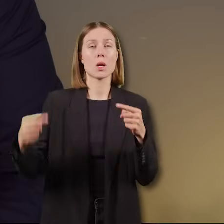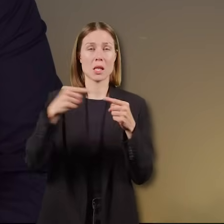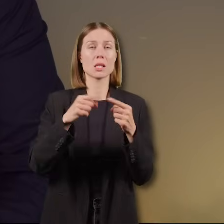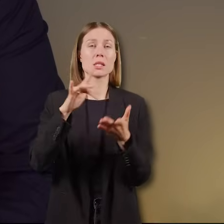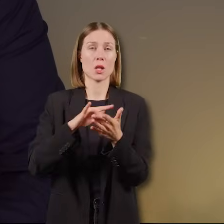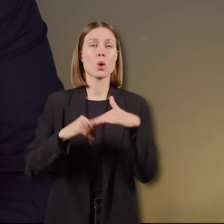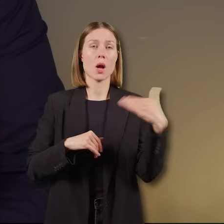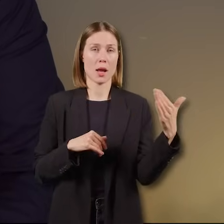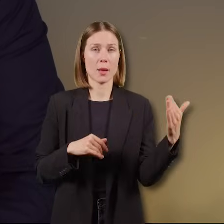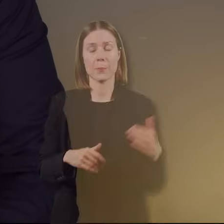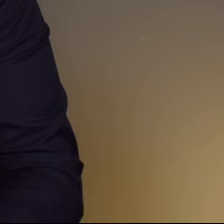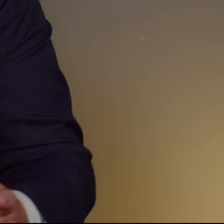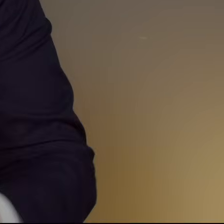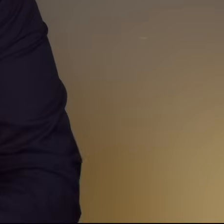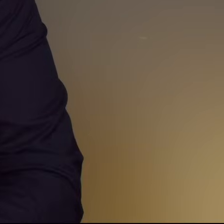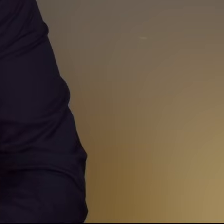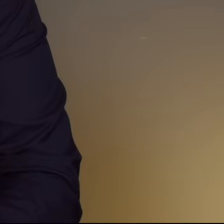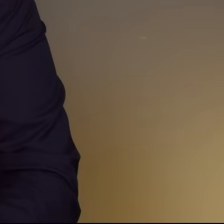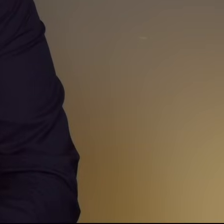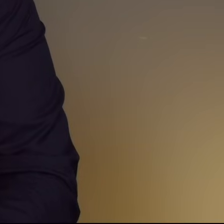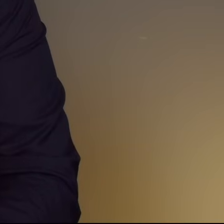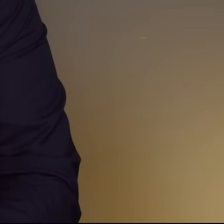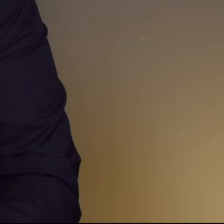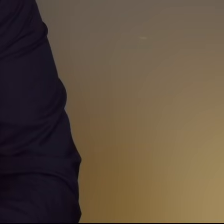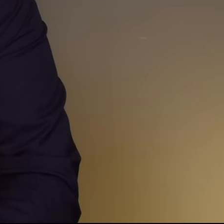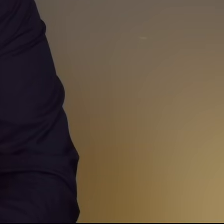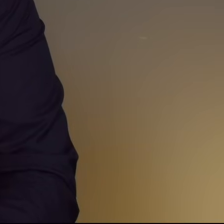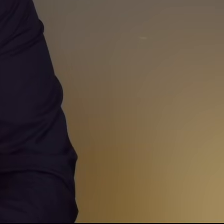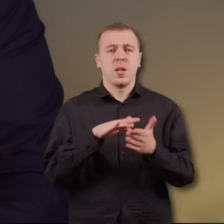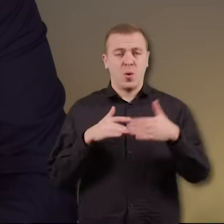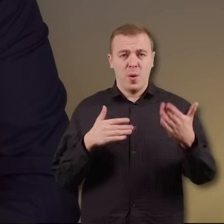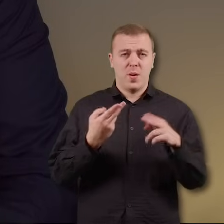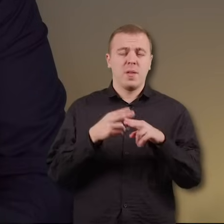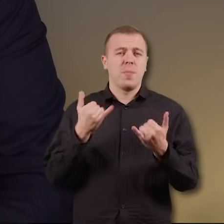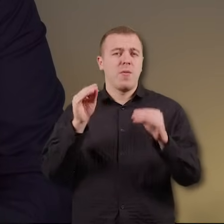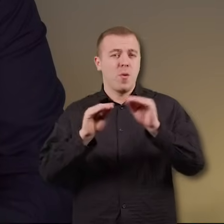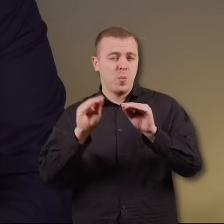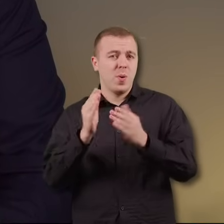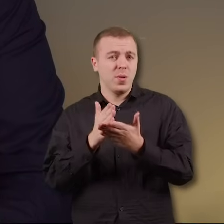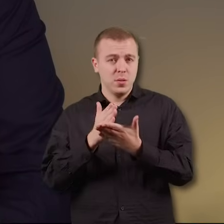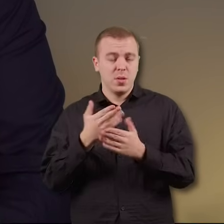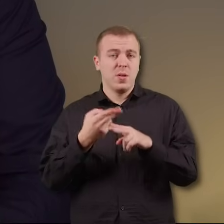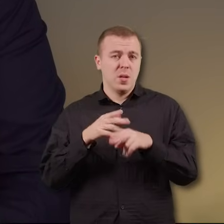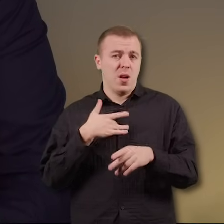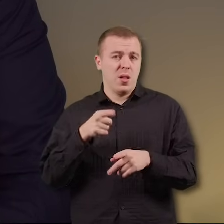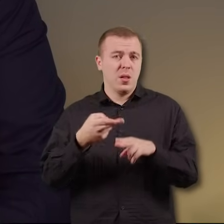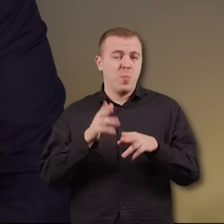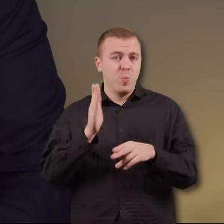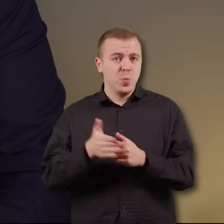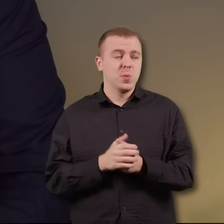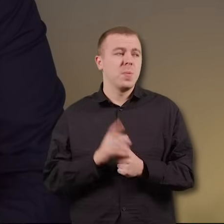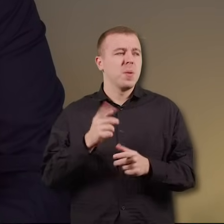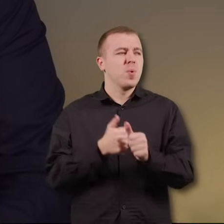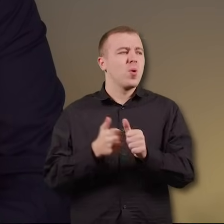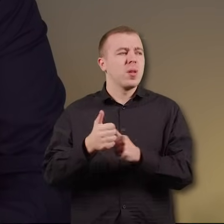kairė. Centro kairė pusė, dabartinė opozicija, kuri praktiškai dabar ir formuojasi, panašiai, kad galimai taip ir bus. Dabar